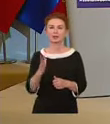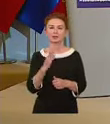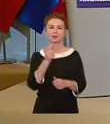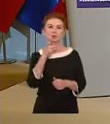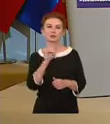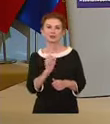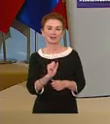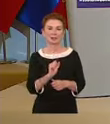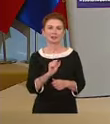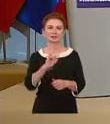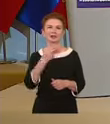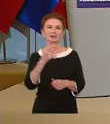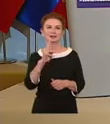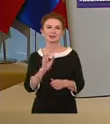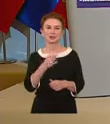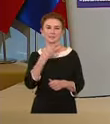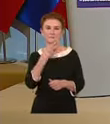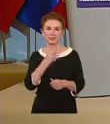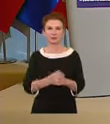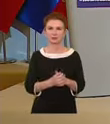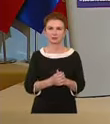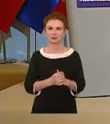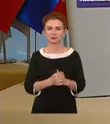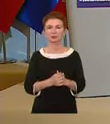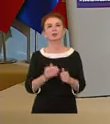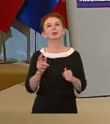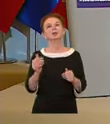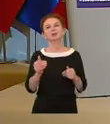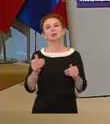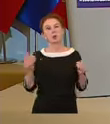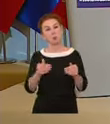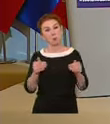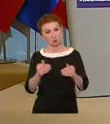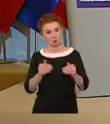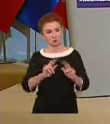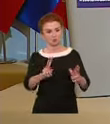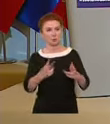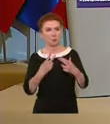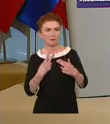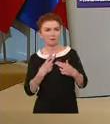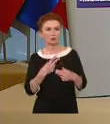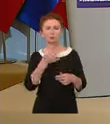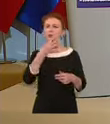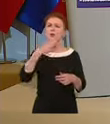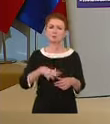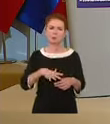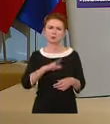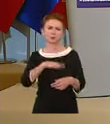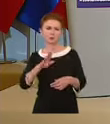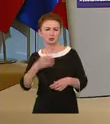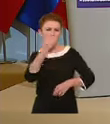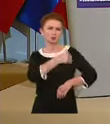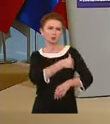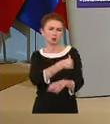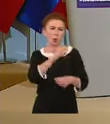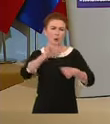z Interi pyta o wskazane w etapie trzecim możliwość powrotu najmłodszych dzieci do szkół, przedszkoli, żłobków. Czy to oznacza, że